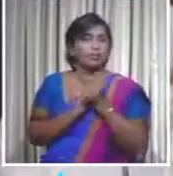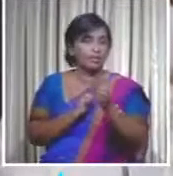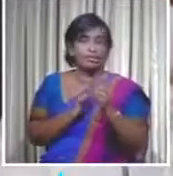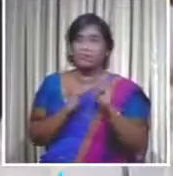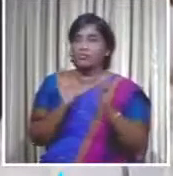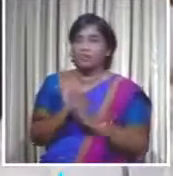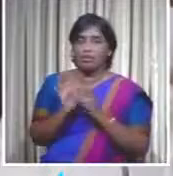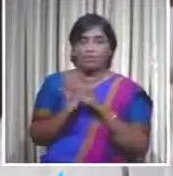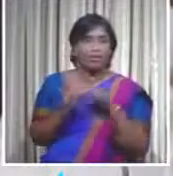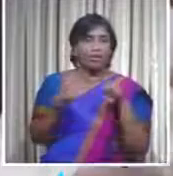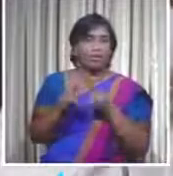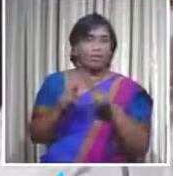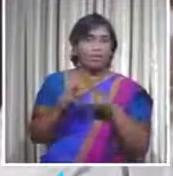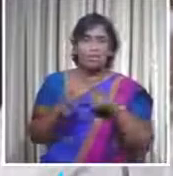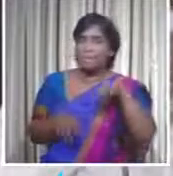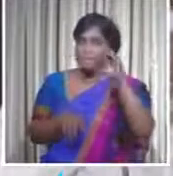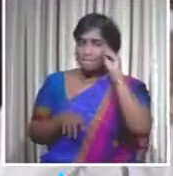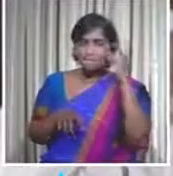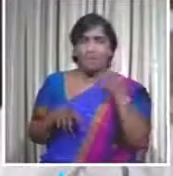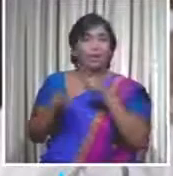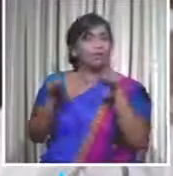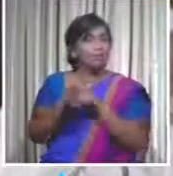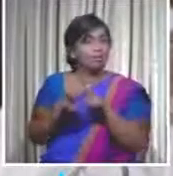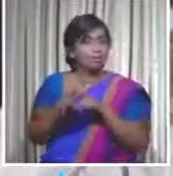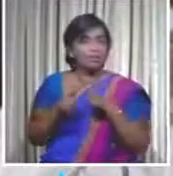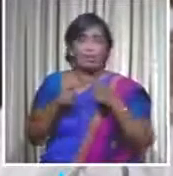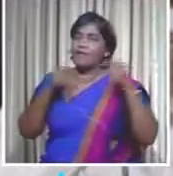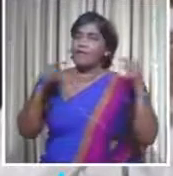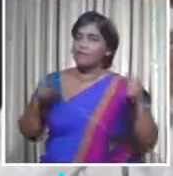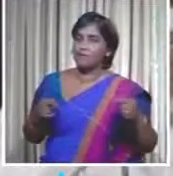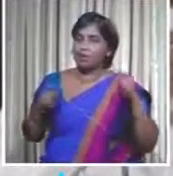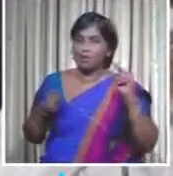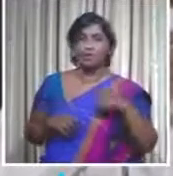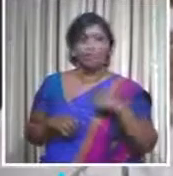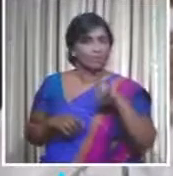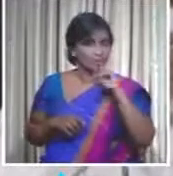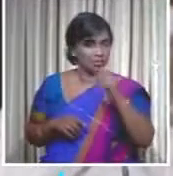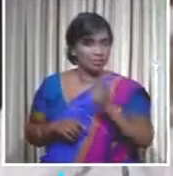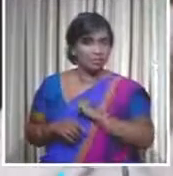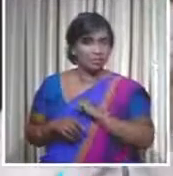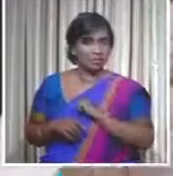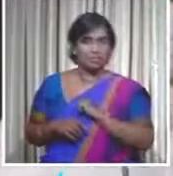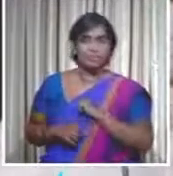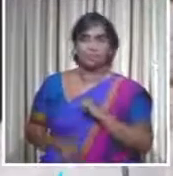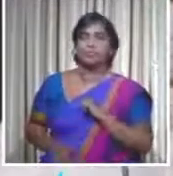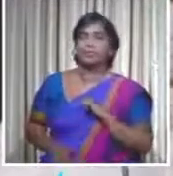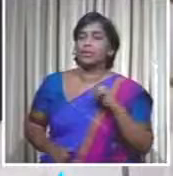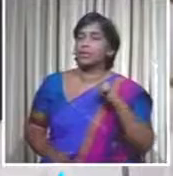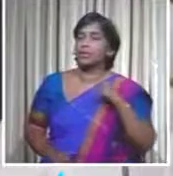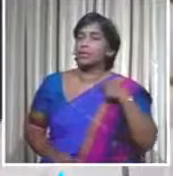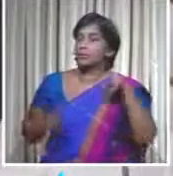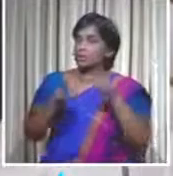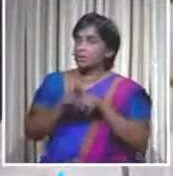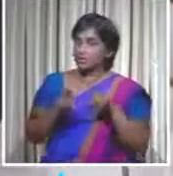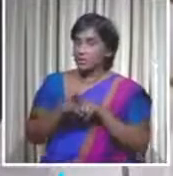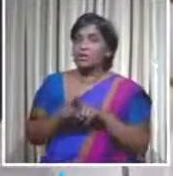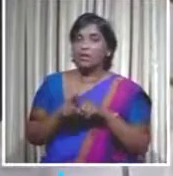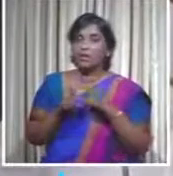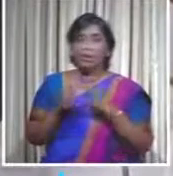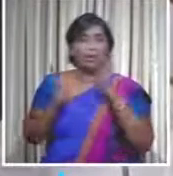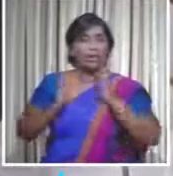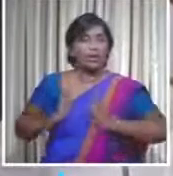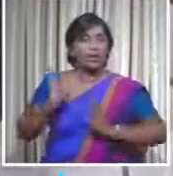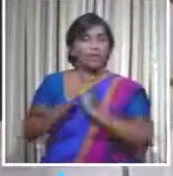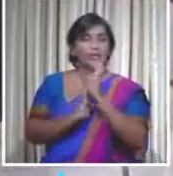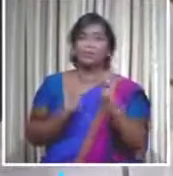සභාවකට ඒකට එකඟ වෙන්නේ නැහැ ඒකට ප්‍රතිවිරුද්ධයි කියලා අපි කියන්න කැමති සභාපතිතුමනි ඒ වගේම තමයි ඊළඟට මානව